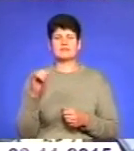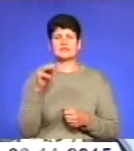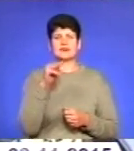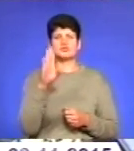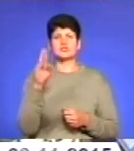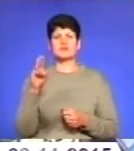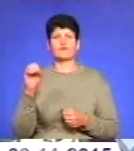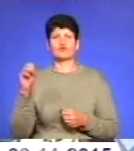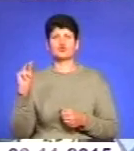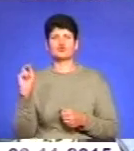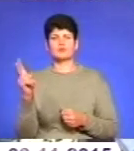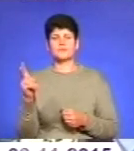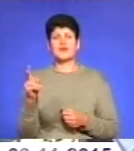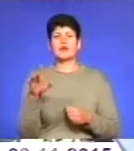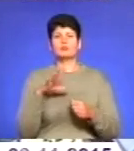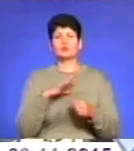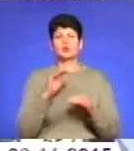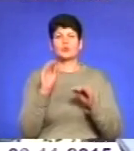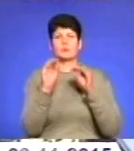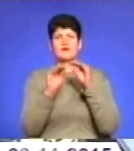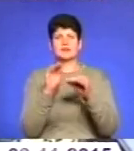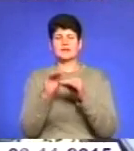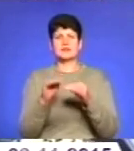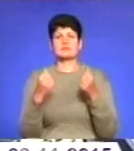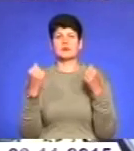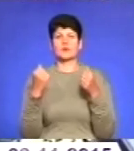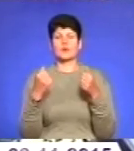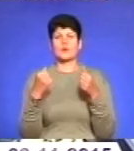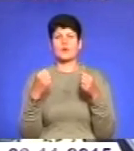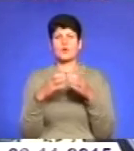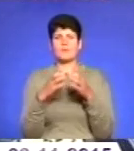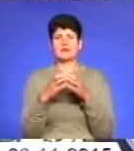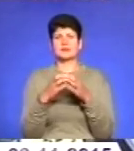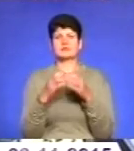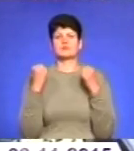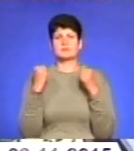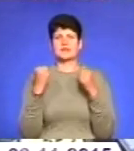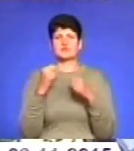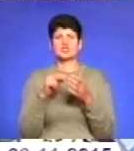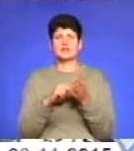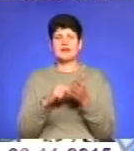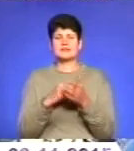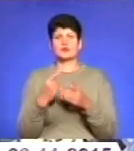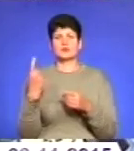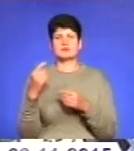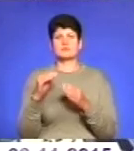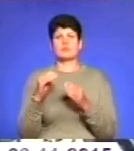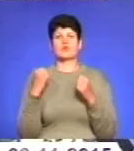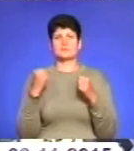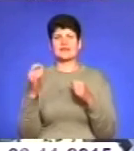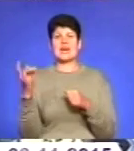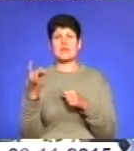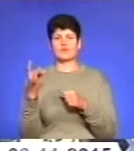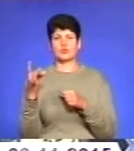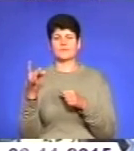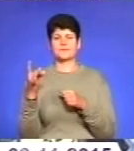Шевчук. Також ще була докомплектована команда спортсменів з Черкащини і одним спортсменом з Рівного.